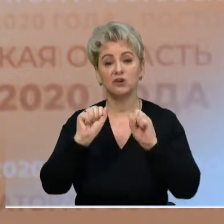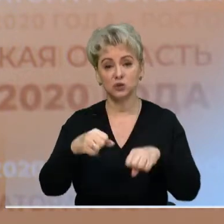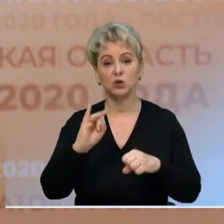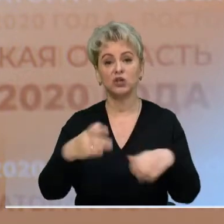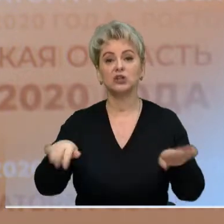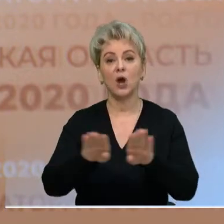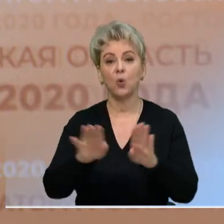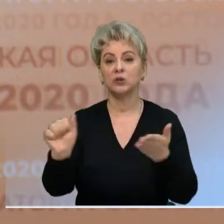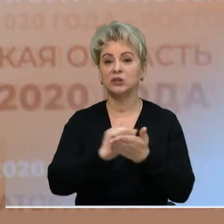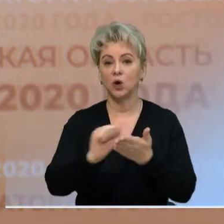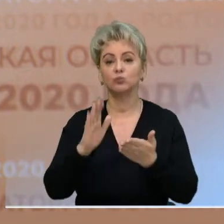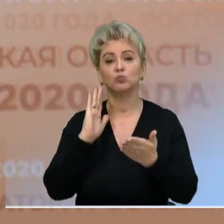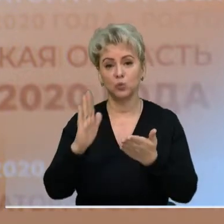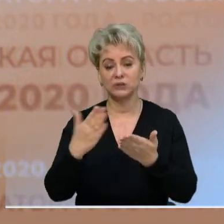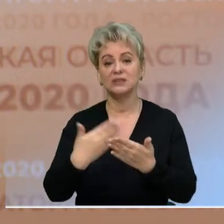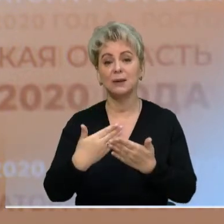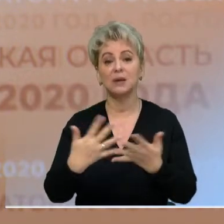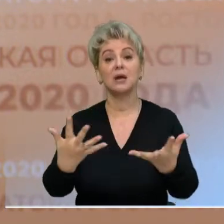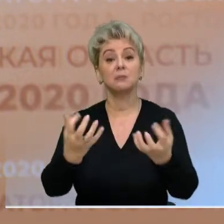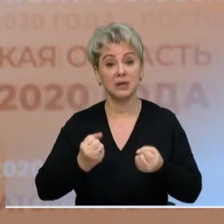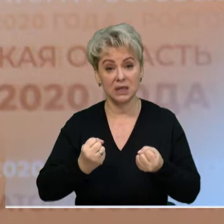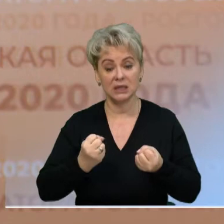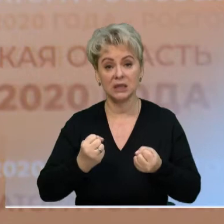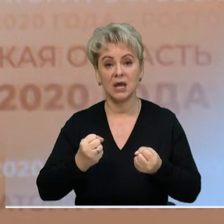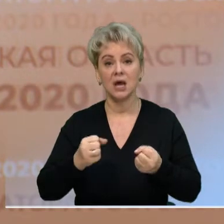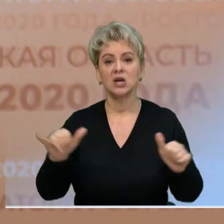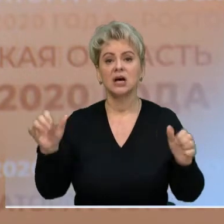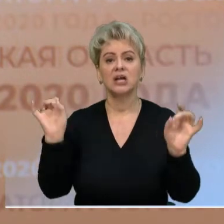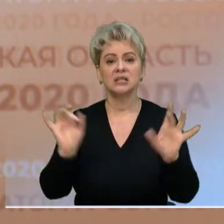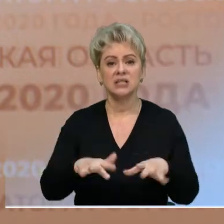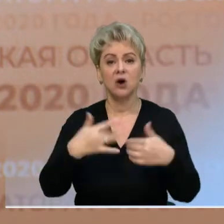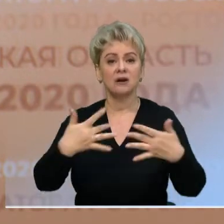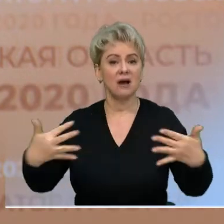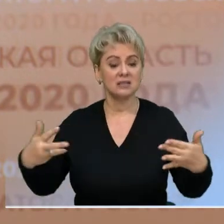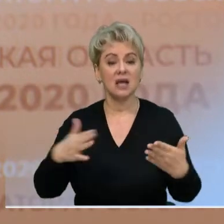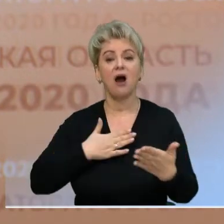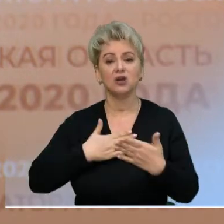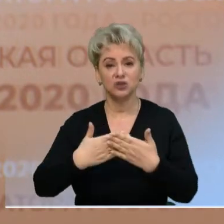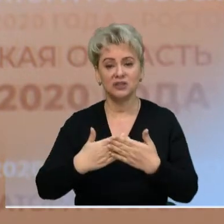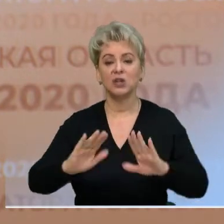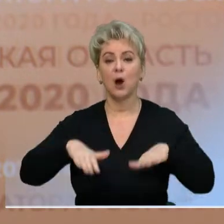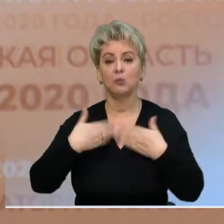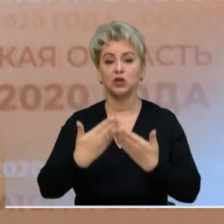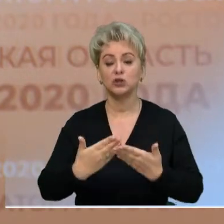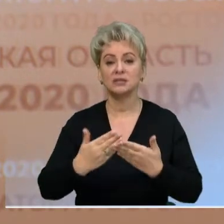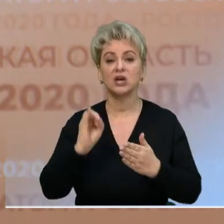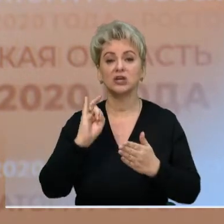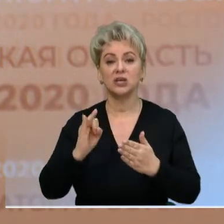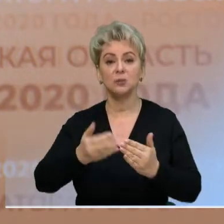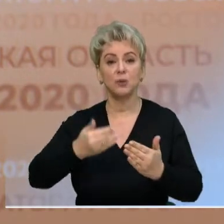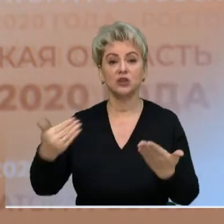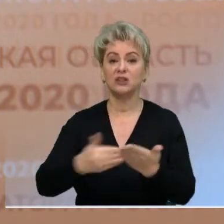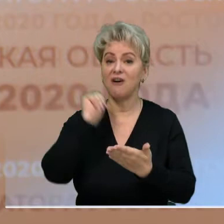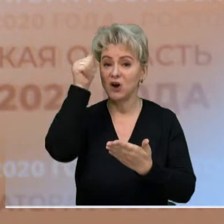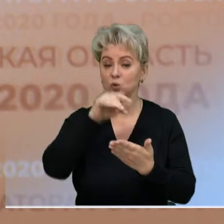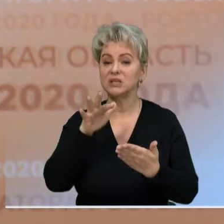и такой документ будет, например, принят. Общепит активно, достаточно активно обращался и в